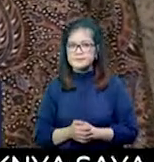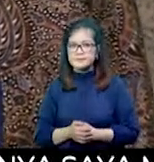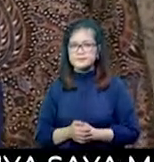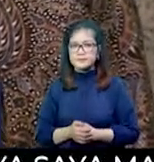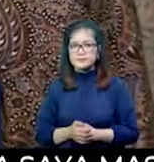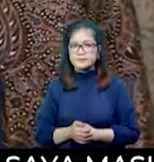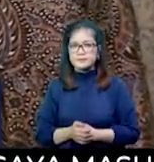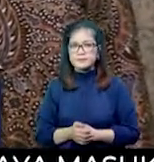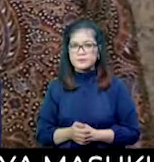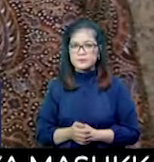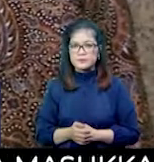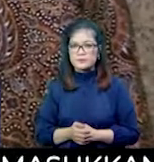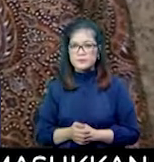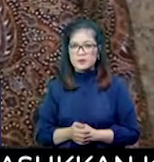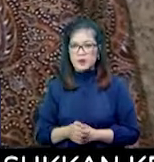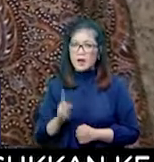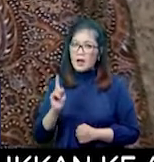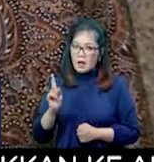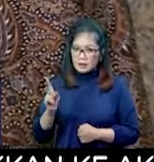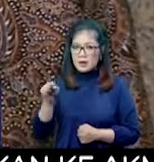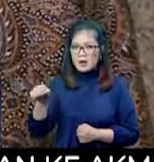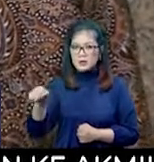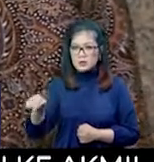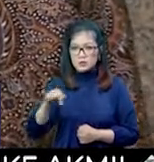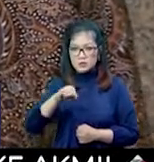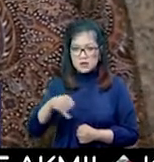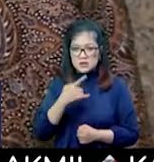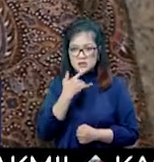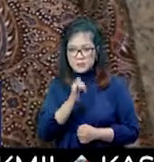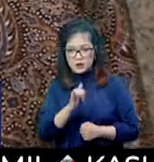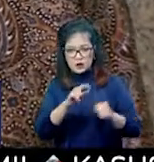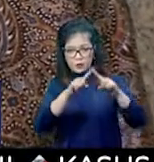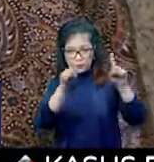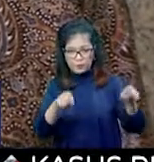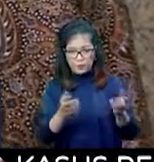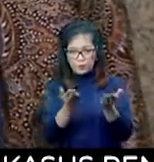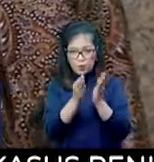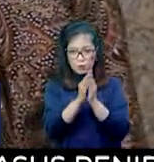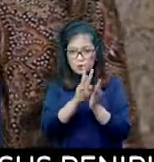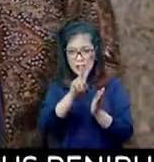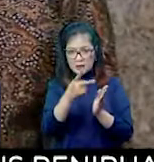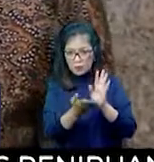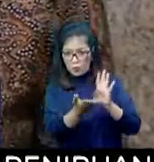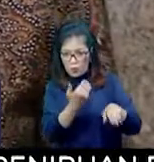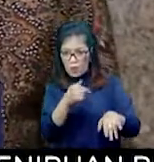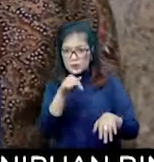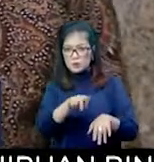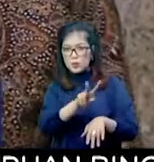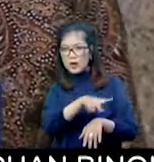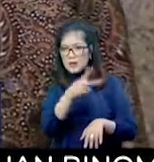berkaitan dengan repacking. Repacking ini tidak boleh, ya, tidak boleh dari MGS curah, dari program